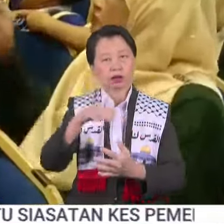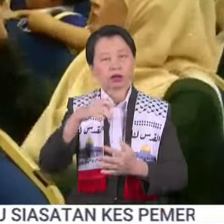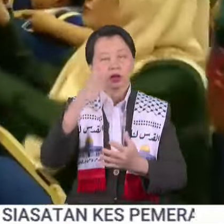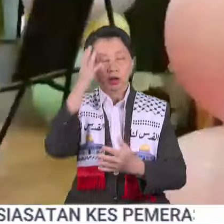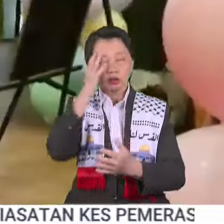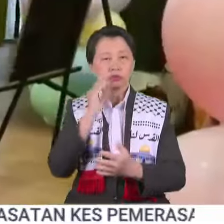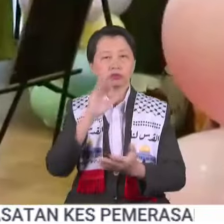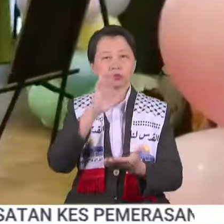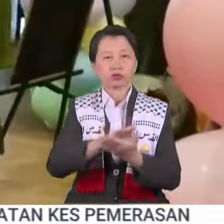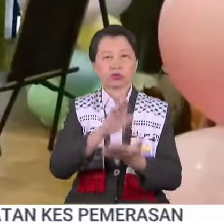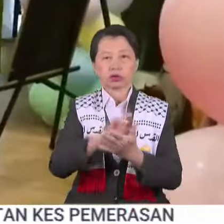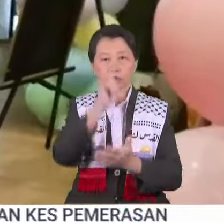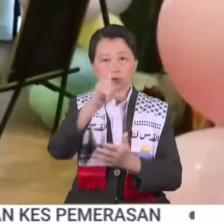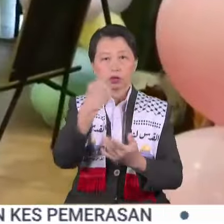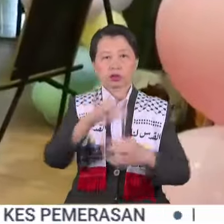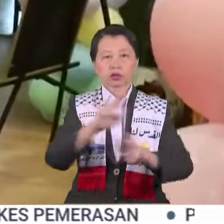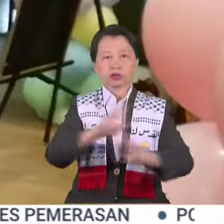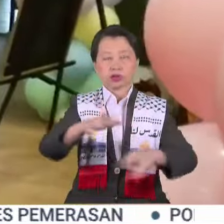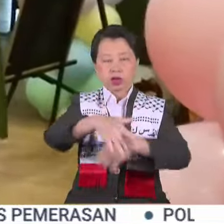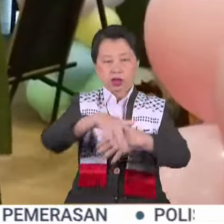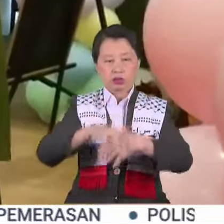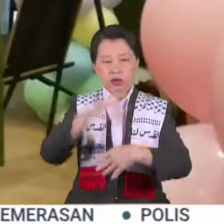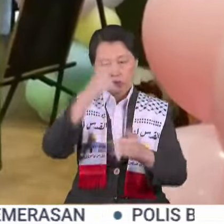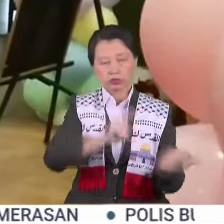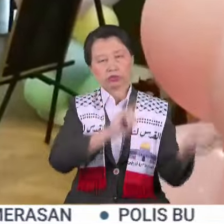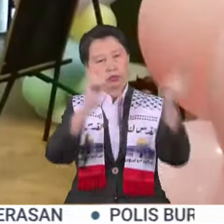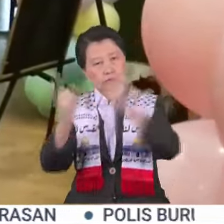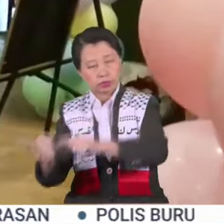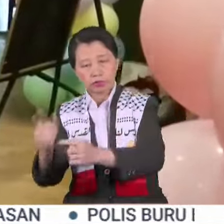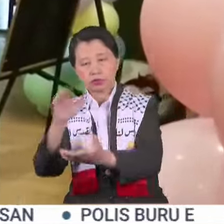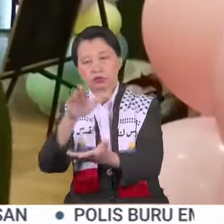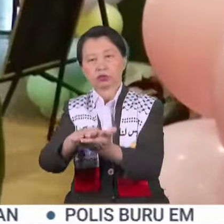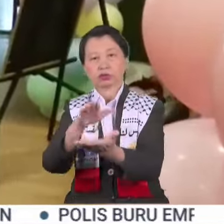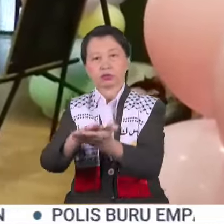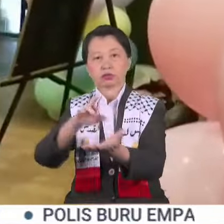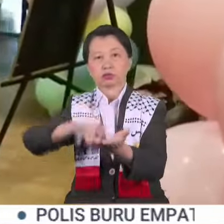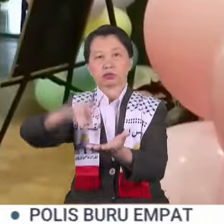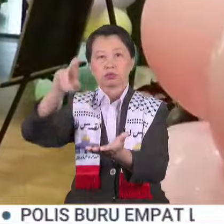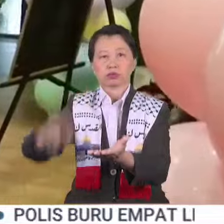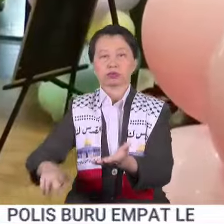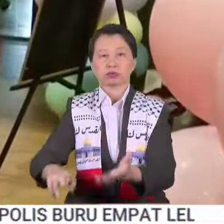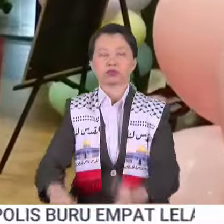persekolahan sebenar sebagai persediaan awal untuk ke sekolah rendah.